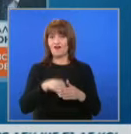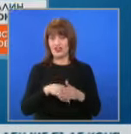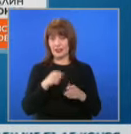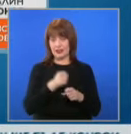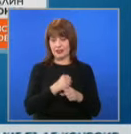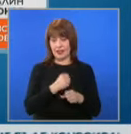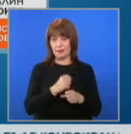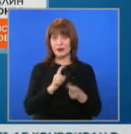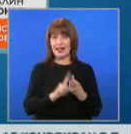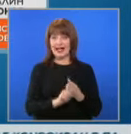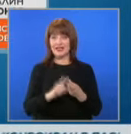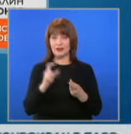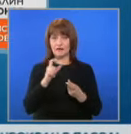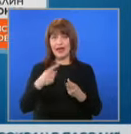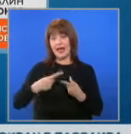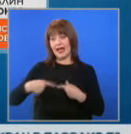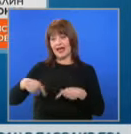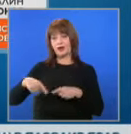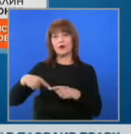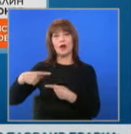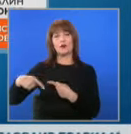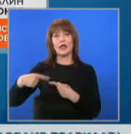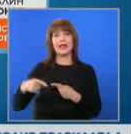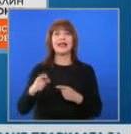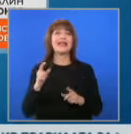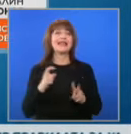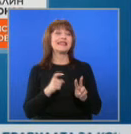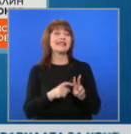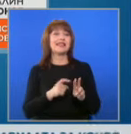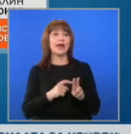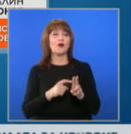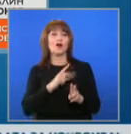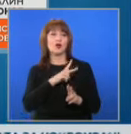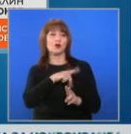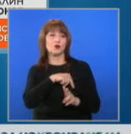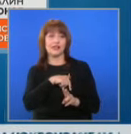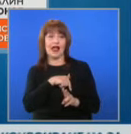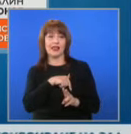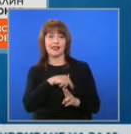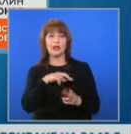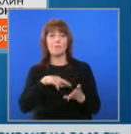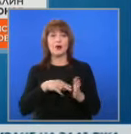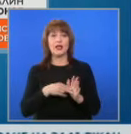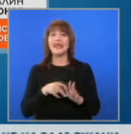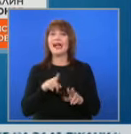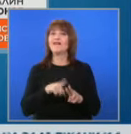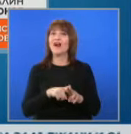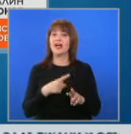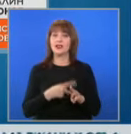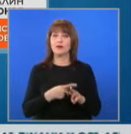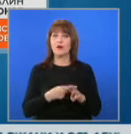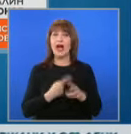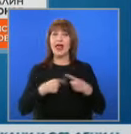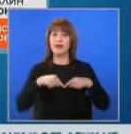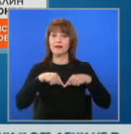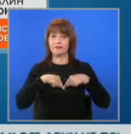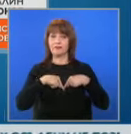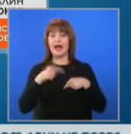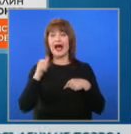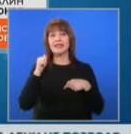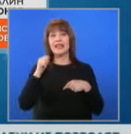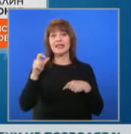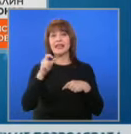Калин Стоянов, на регионалното развитие Андрей Цеков, на социалната политика Иванка Шалапатова, на правосъдието Атанас Славов,